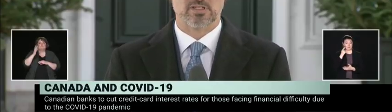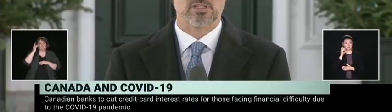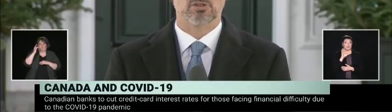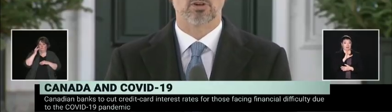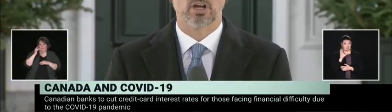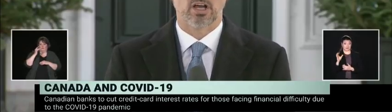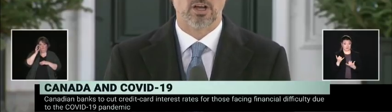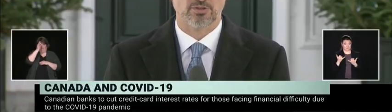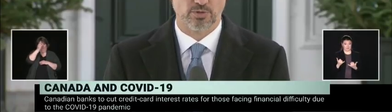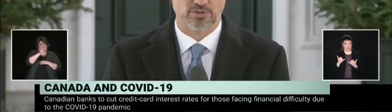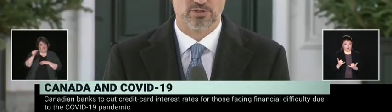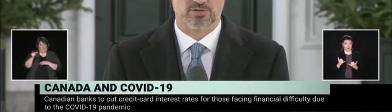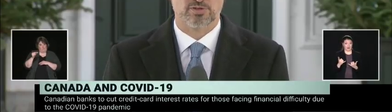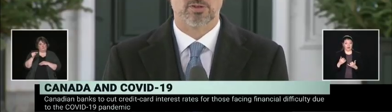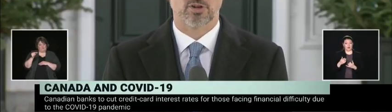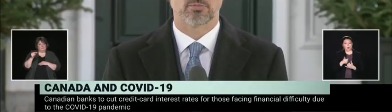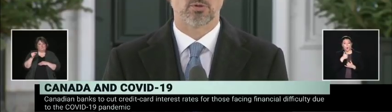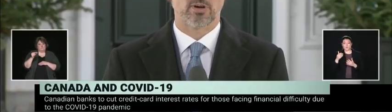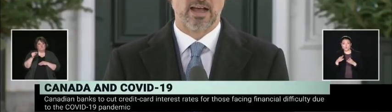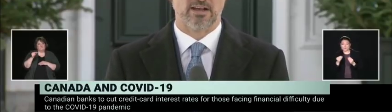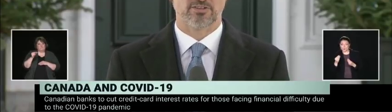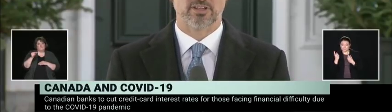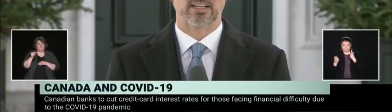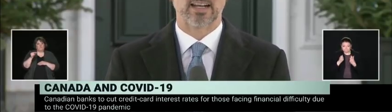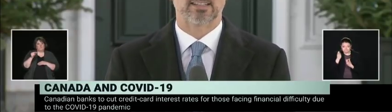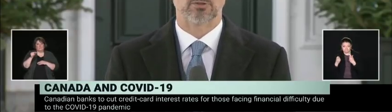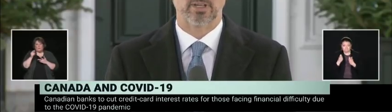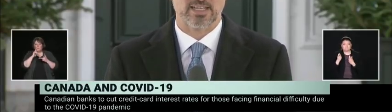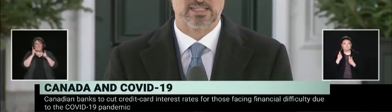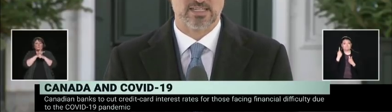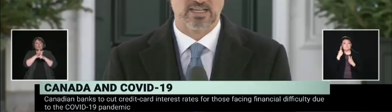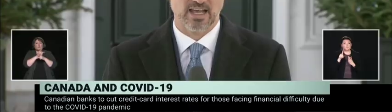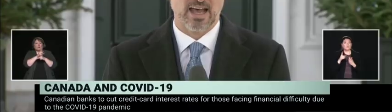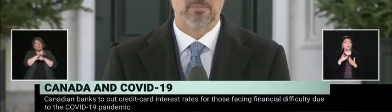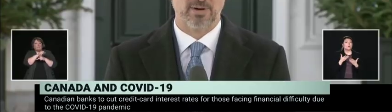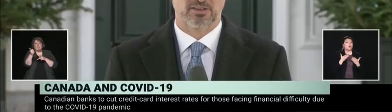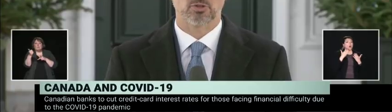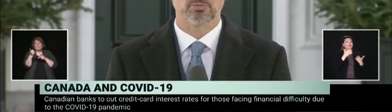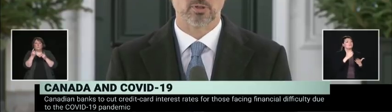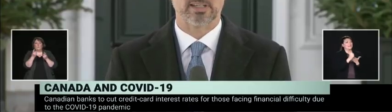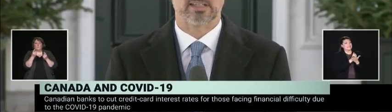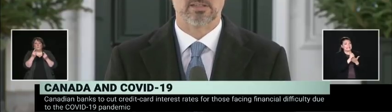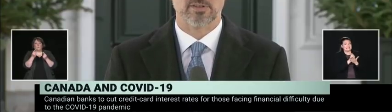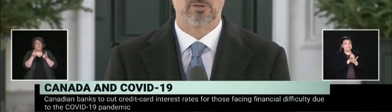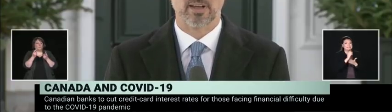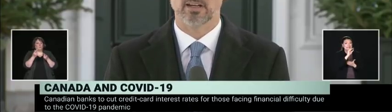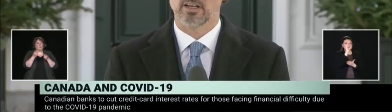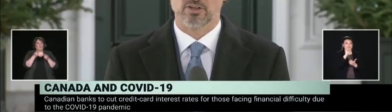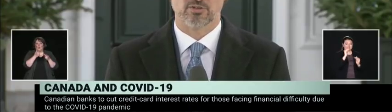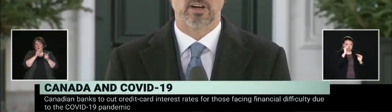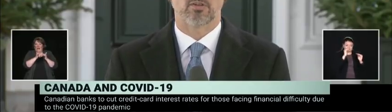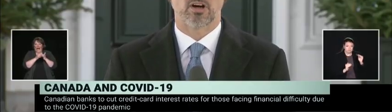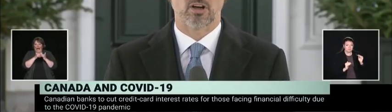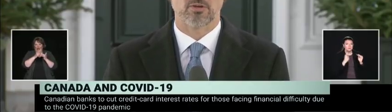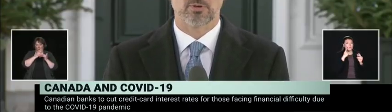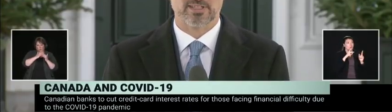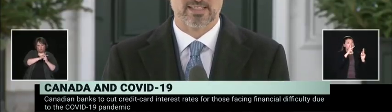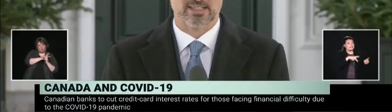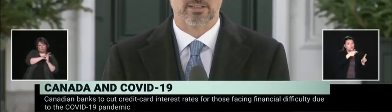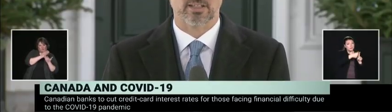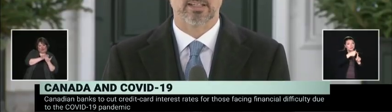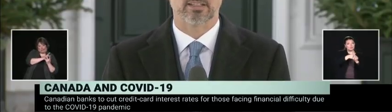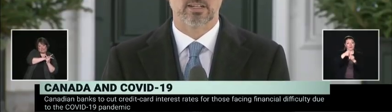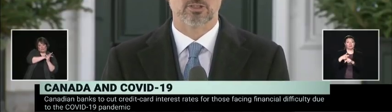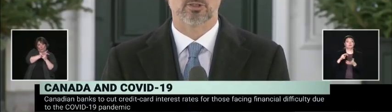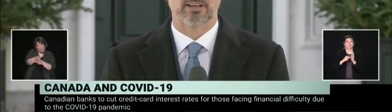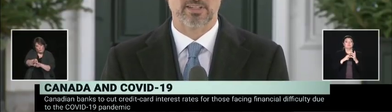travailler aussi sur d'autres solutions pour donner de l'accès au crédit à bas taux pour les individuels et on va avoir plus à